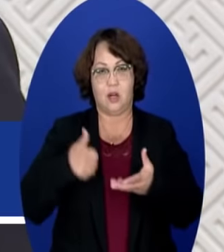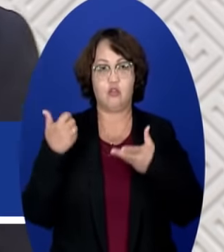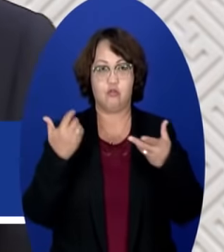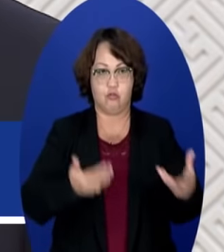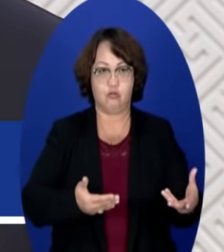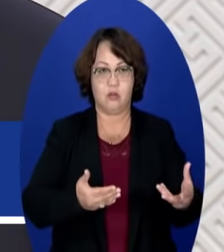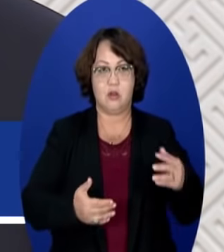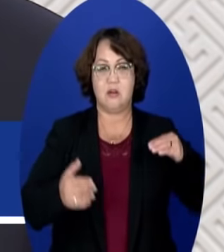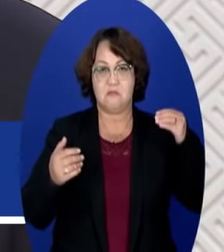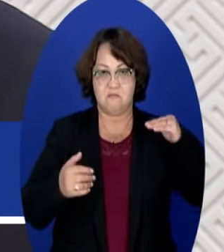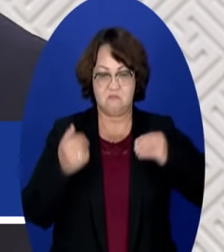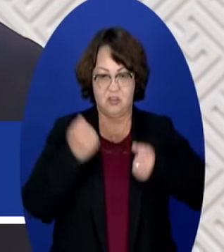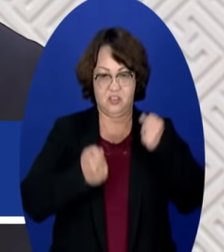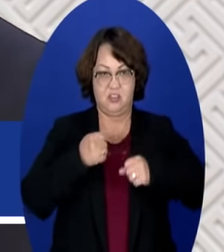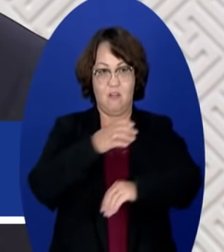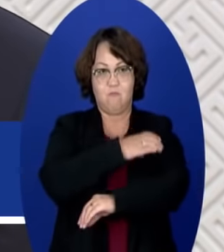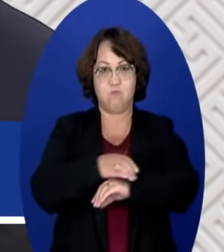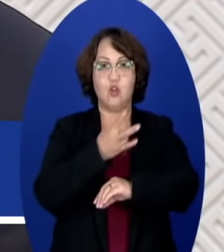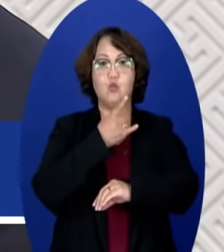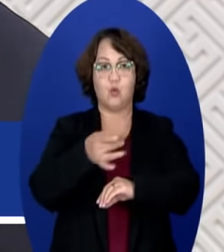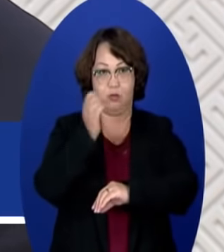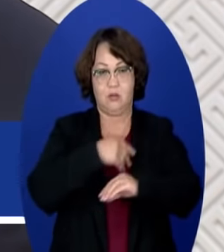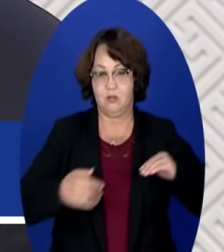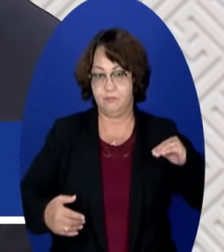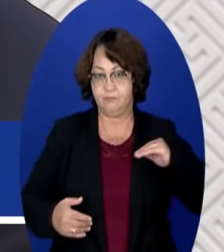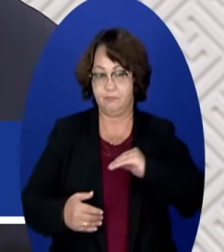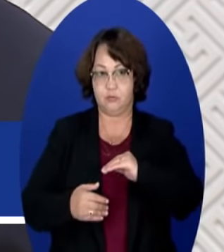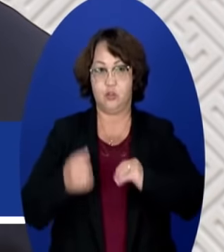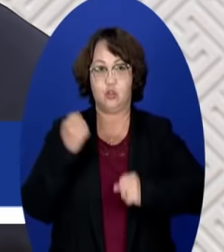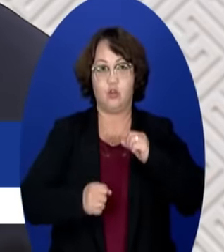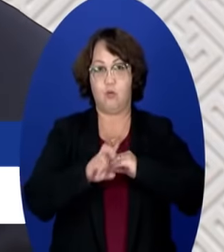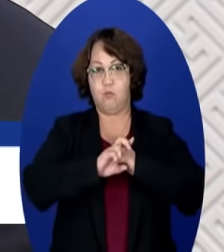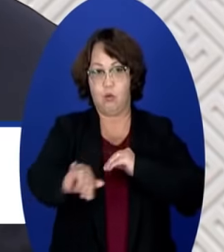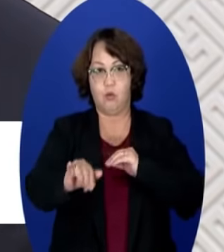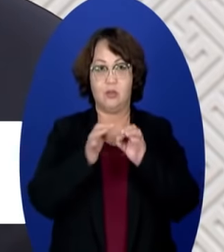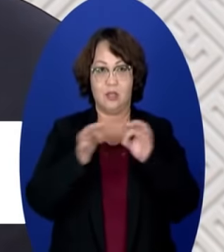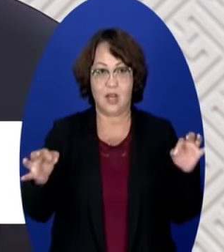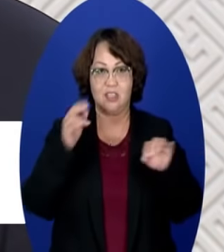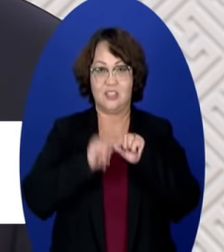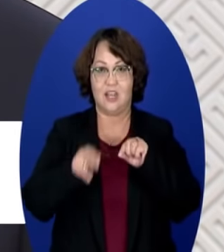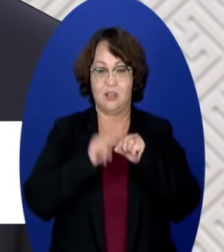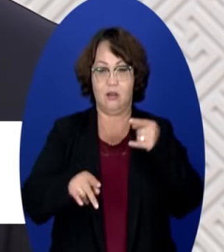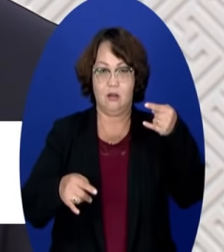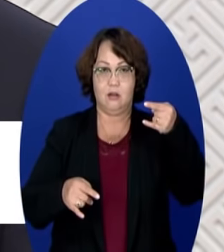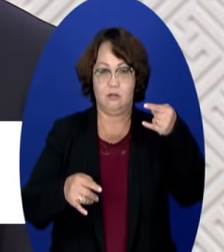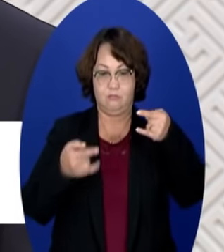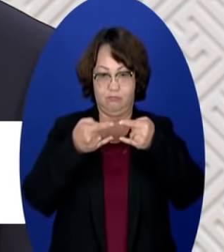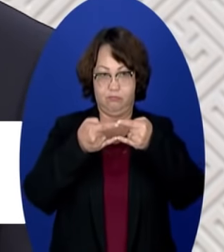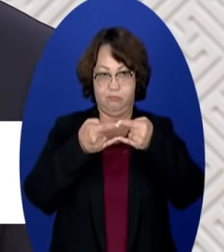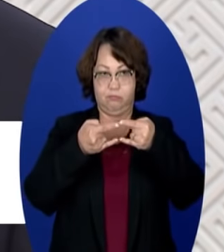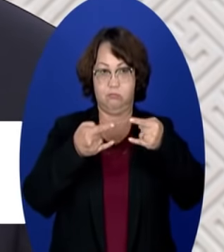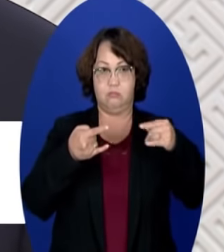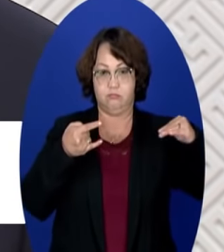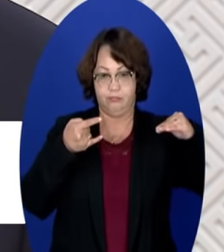машин оруулж хаад жолооч шин гараад тэгээд аппаратор шүт шалгана. Одоо энэ нүүрсний доор